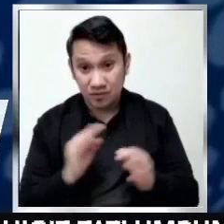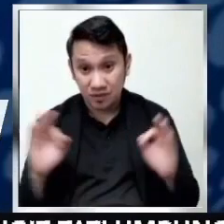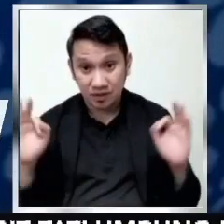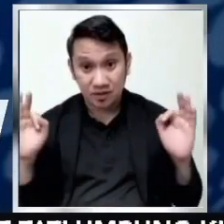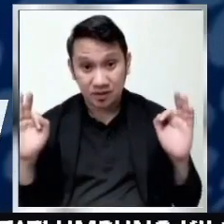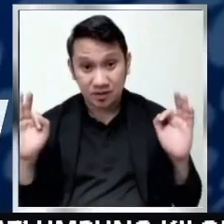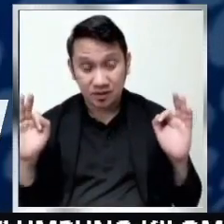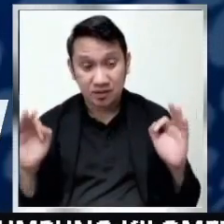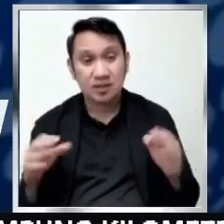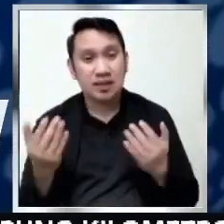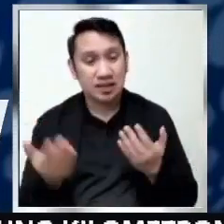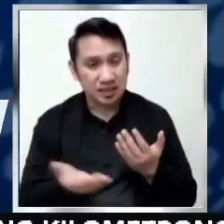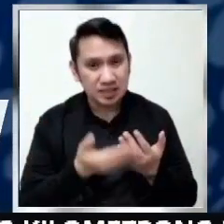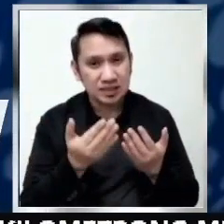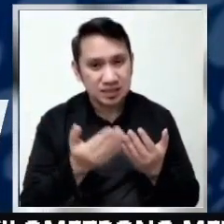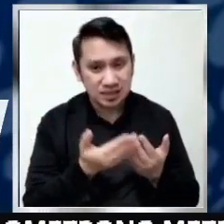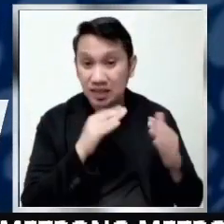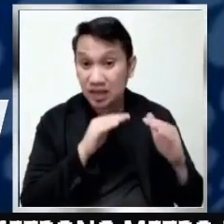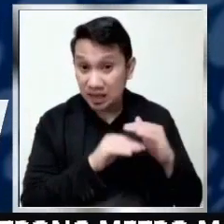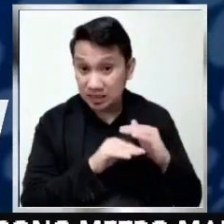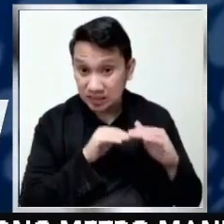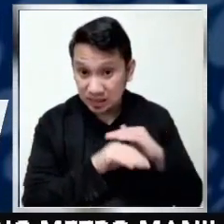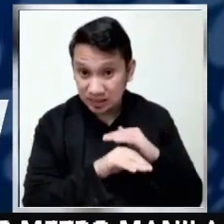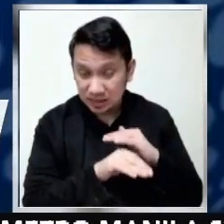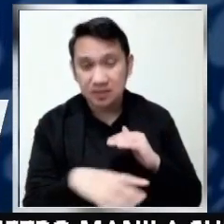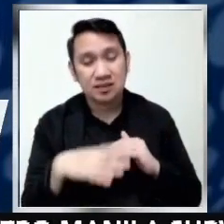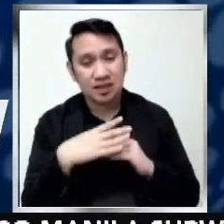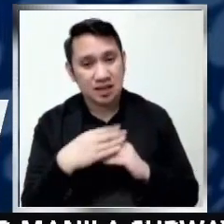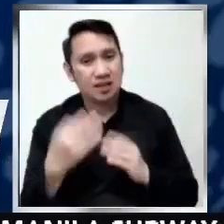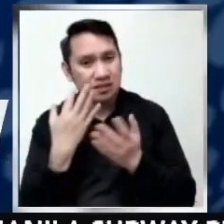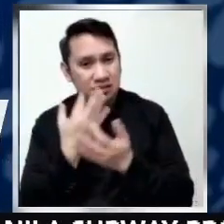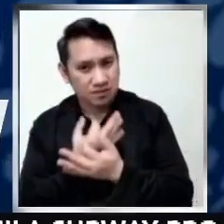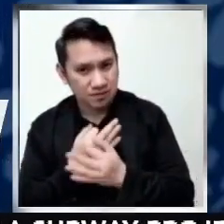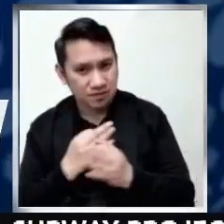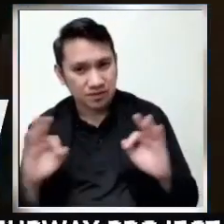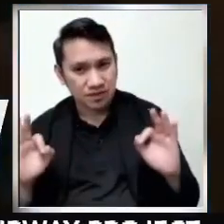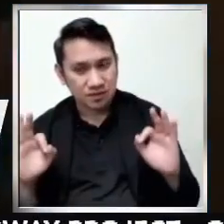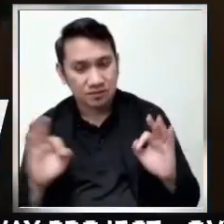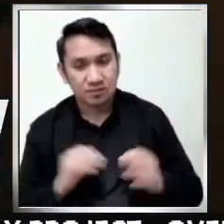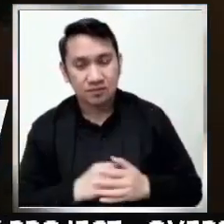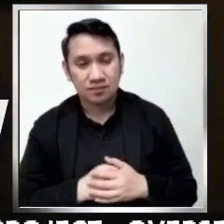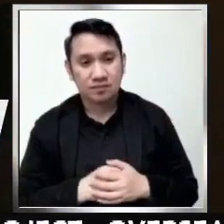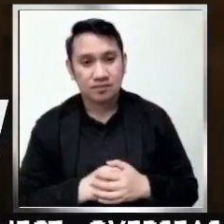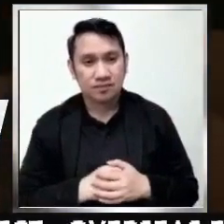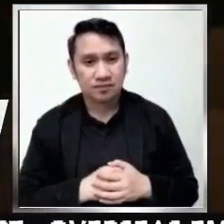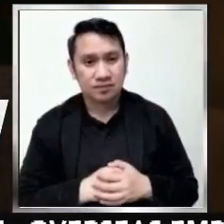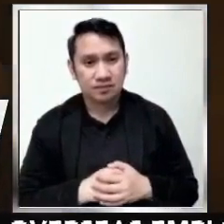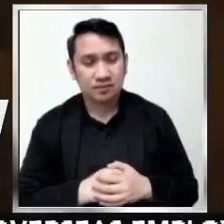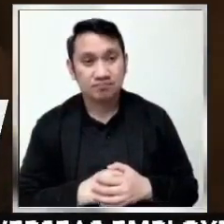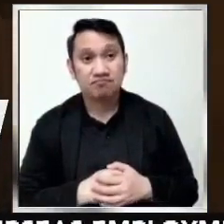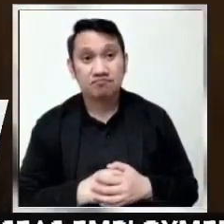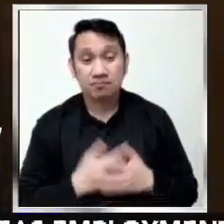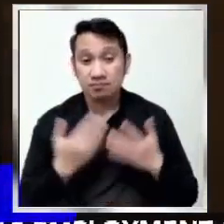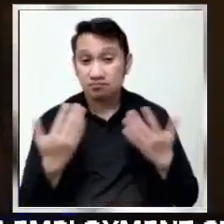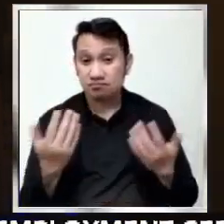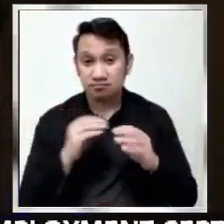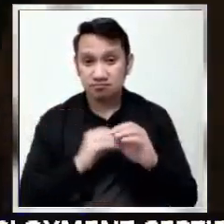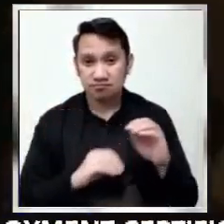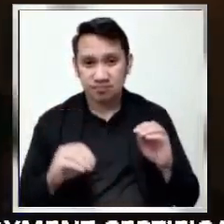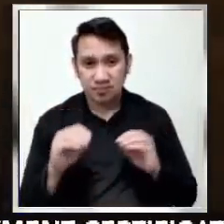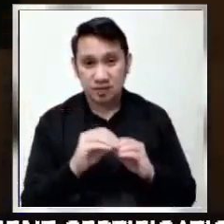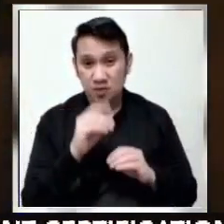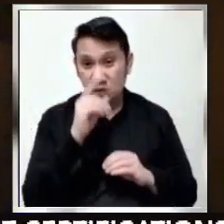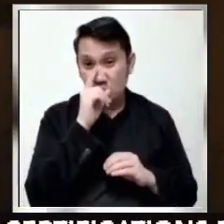easy ma-access ng ating mga kababayan. Kaya bilang kapalit ng lumang online